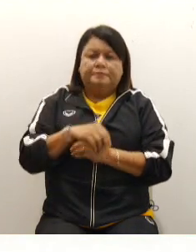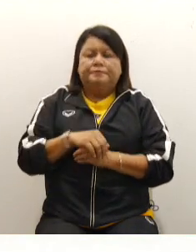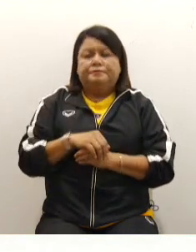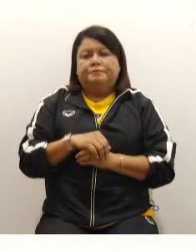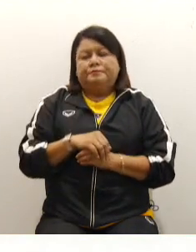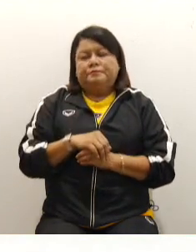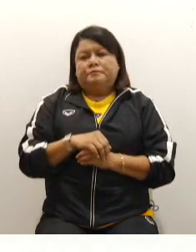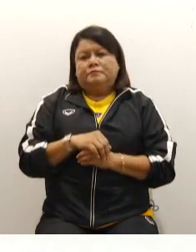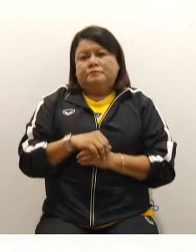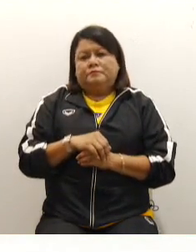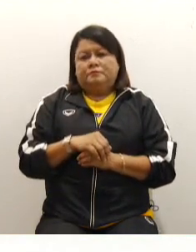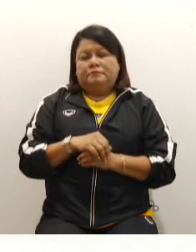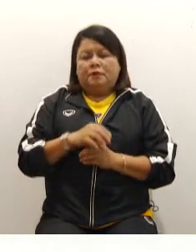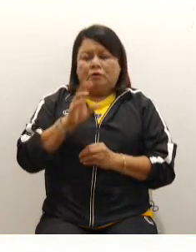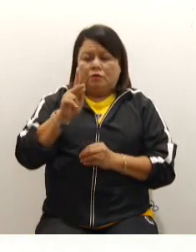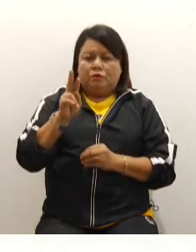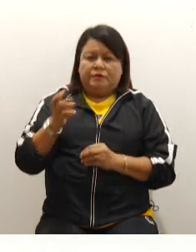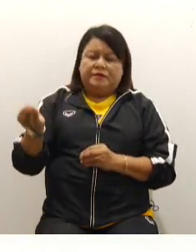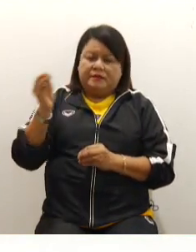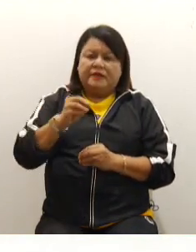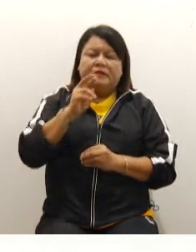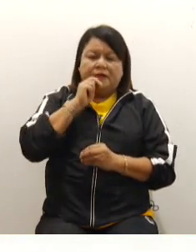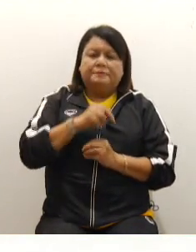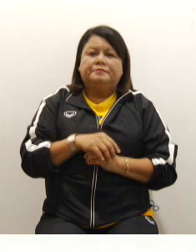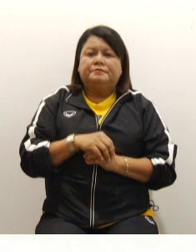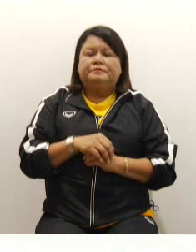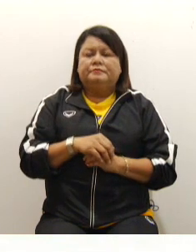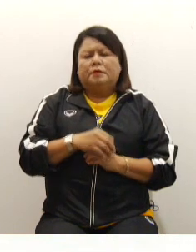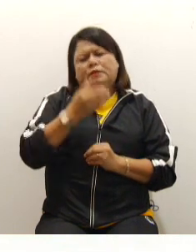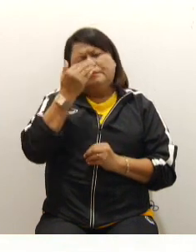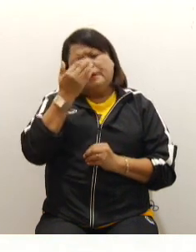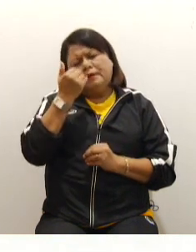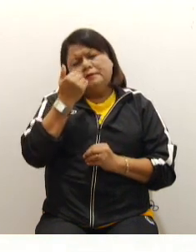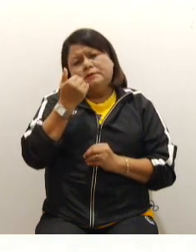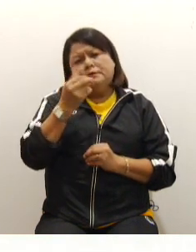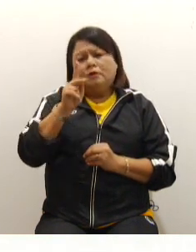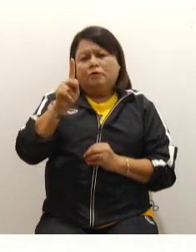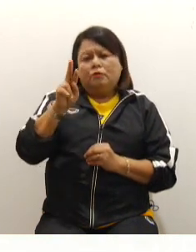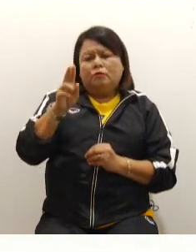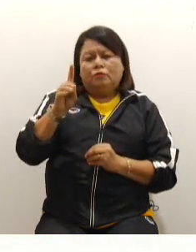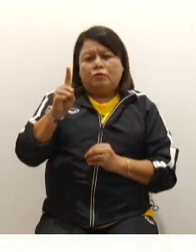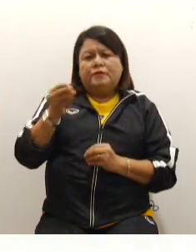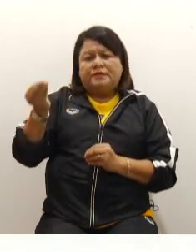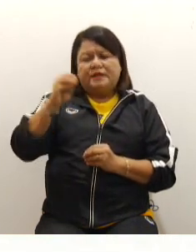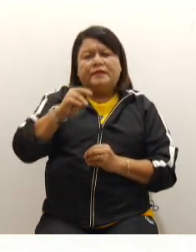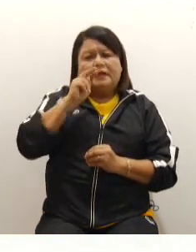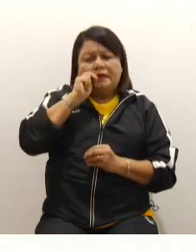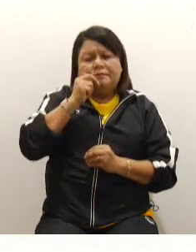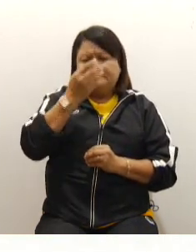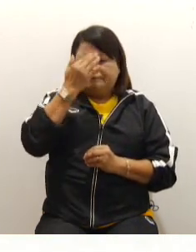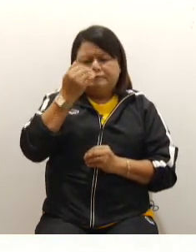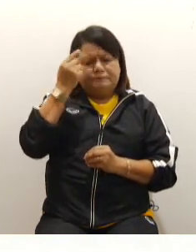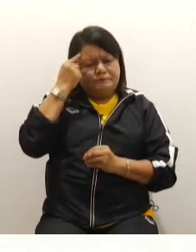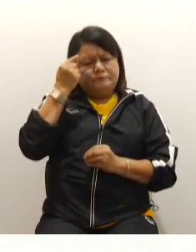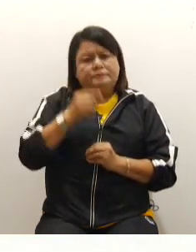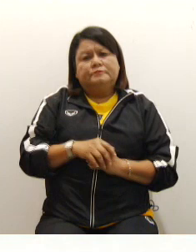าเลยค่ะว่าจะเอากรดใส่น้ำแต่ไม่มีใครทราบว่าทำไมถึงเราต้องเอากรดใส่น้ำนะคะนั้นถ้าเกิดเขารู้นะคะเดี๋ยวจะเ